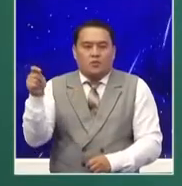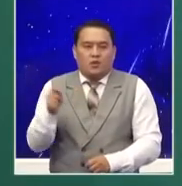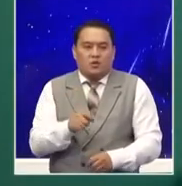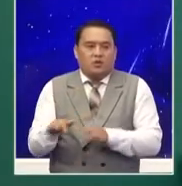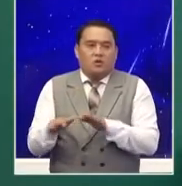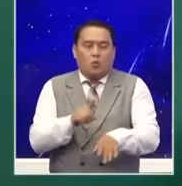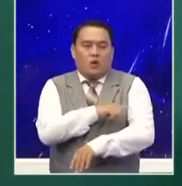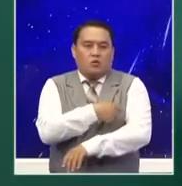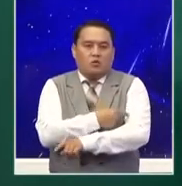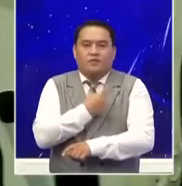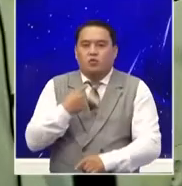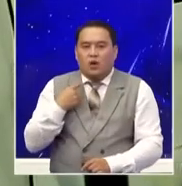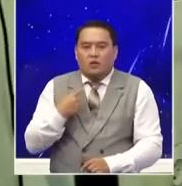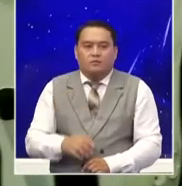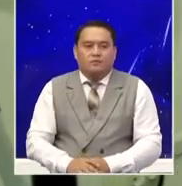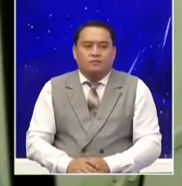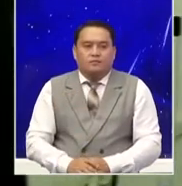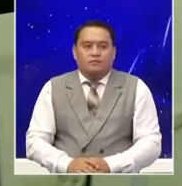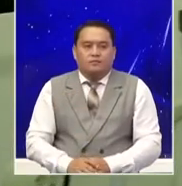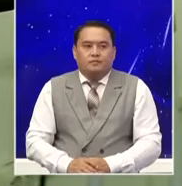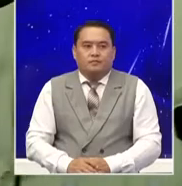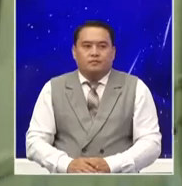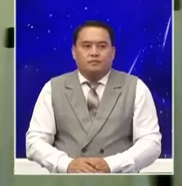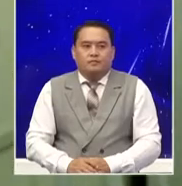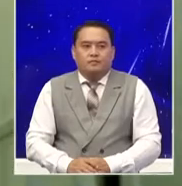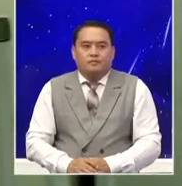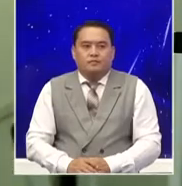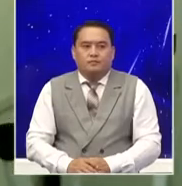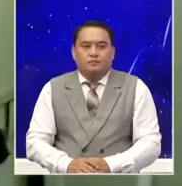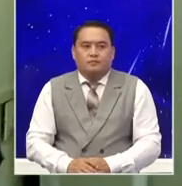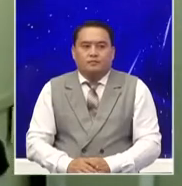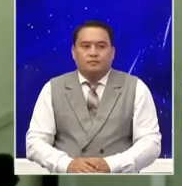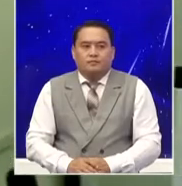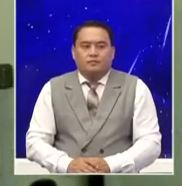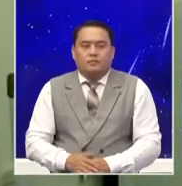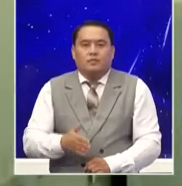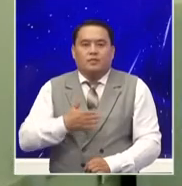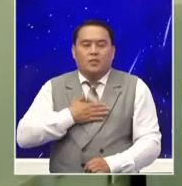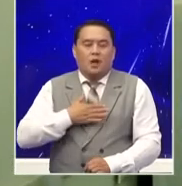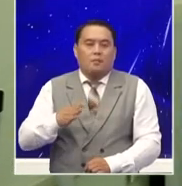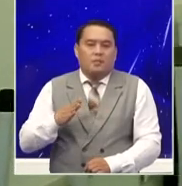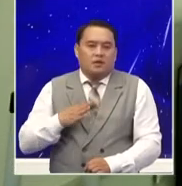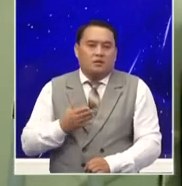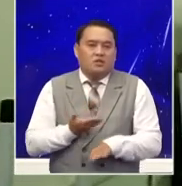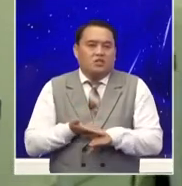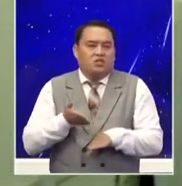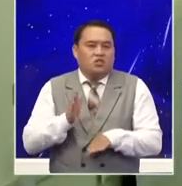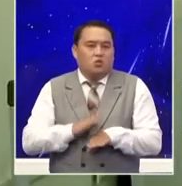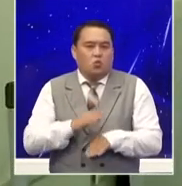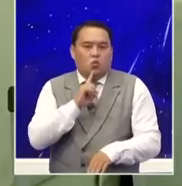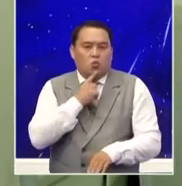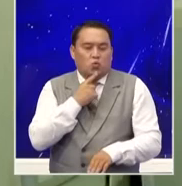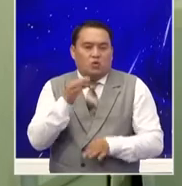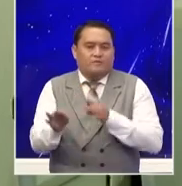действующие провизорные Талдыкургана. Конечно, было тяжело, очень тяжело. Врачи